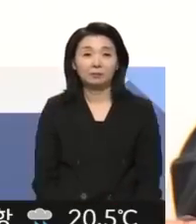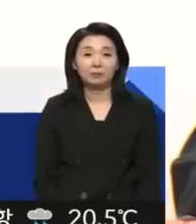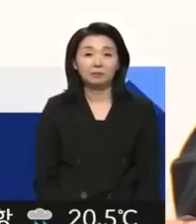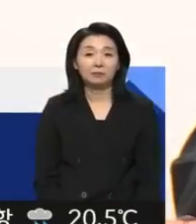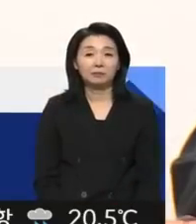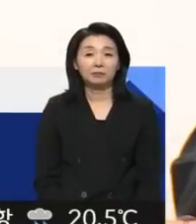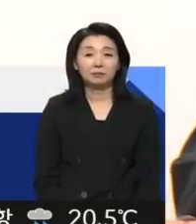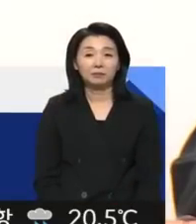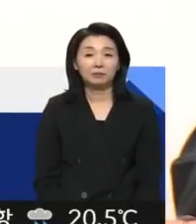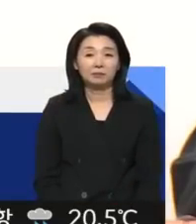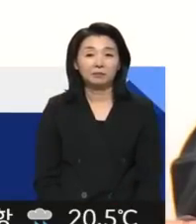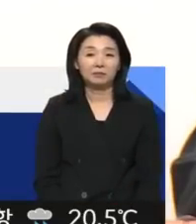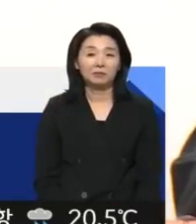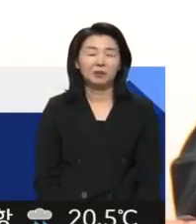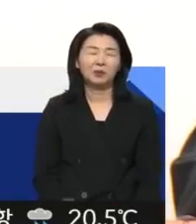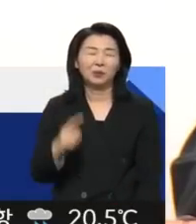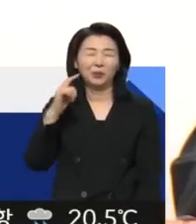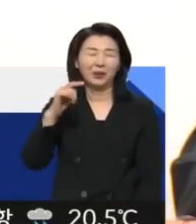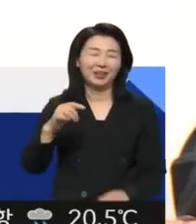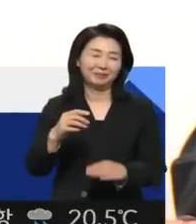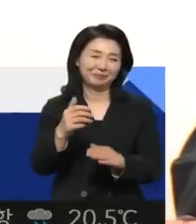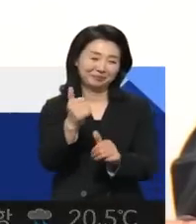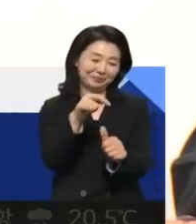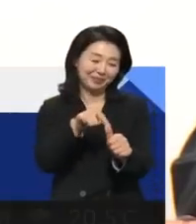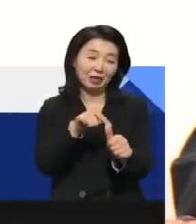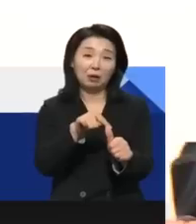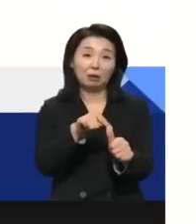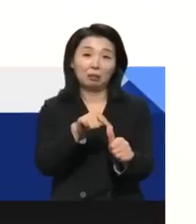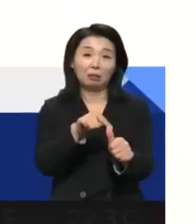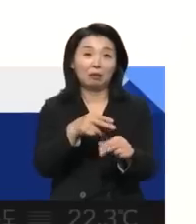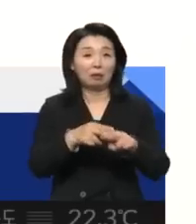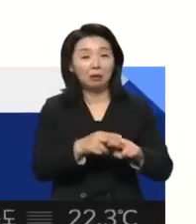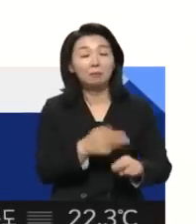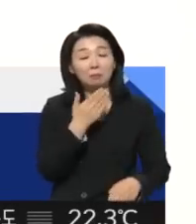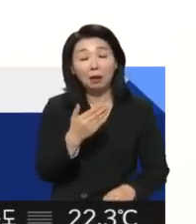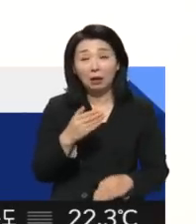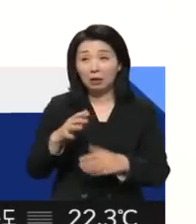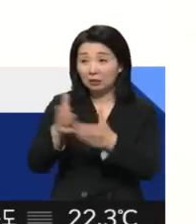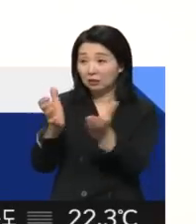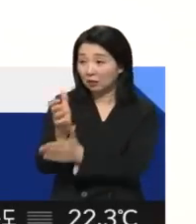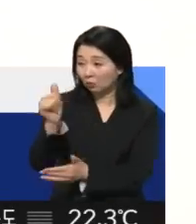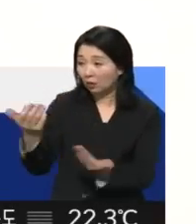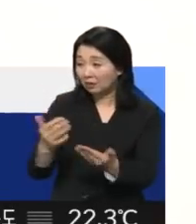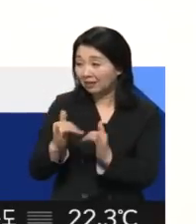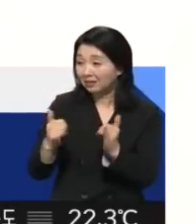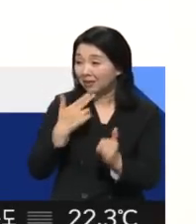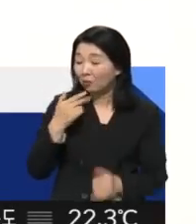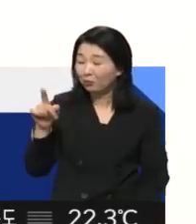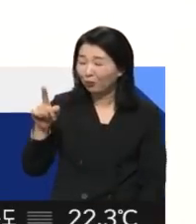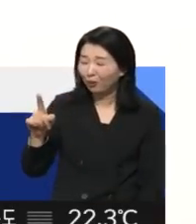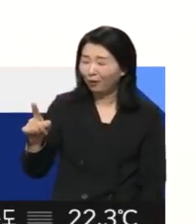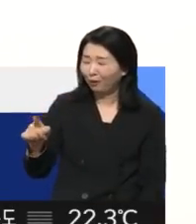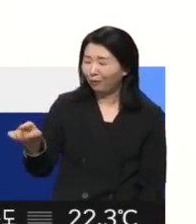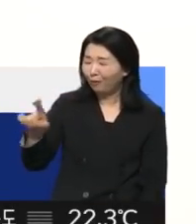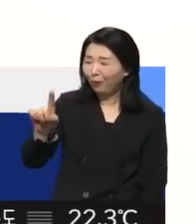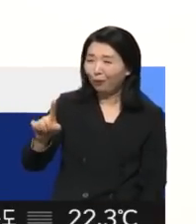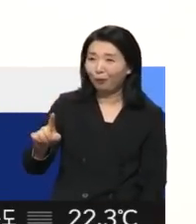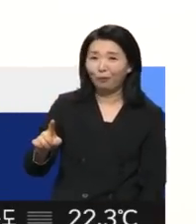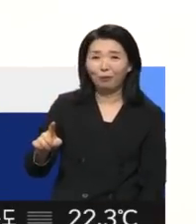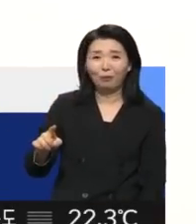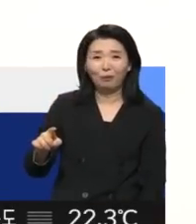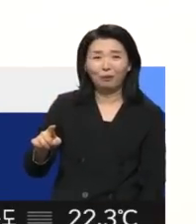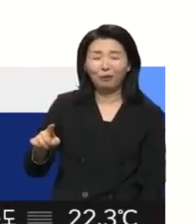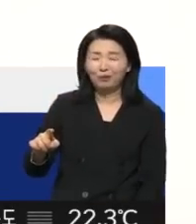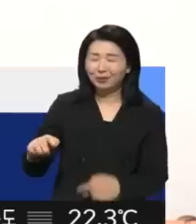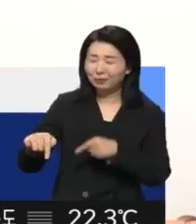왕차관 쫄장관 개강입니다. 장관으로 이럴 사람이 그렇게 없었습니까? 벌써 레임덕입니까? 비서관 대량